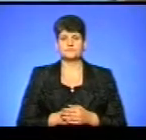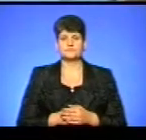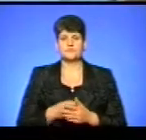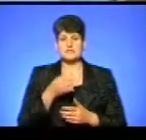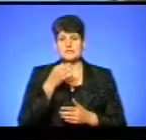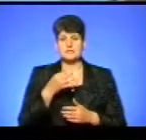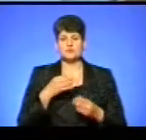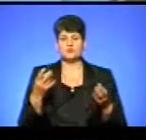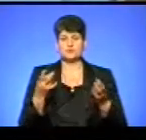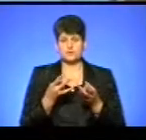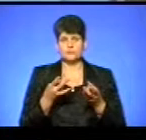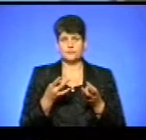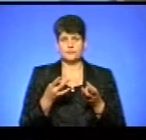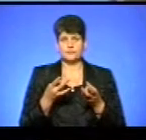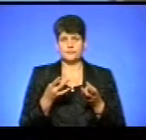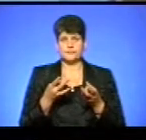Сказали, що потрібно